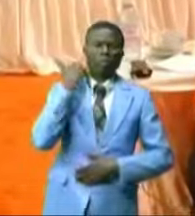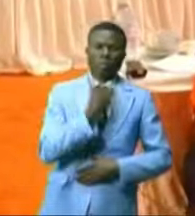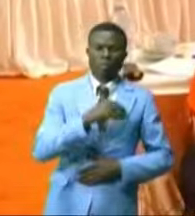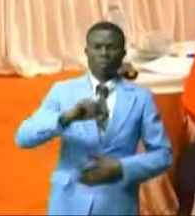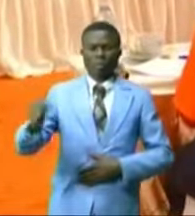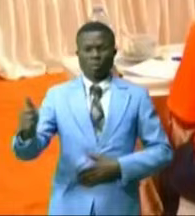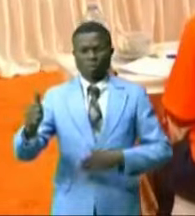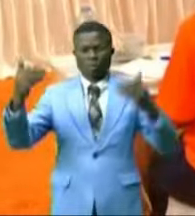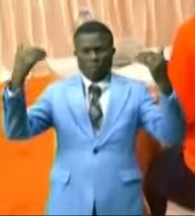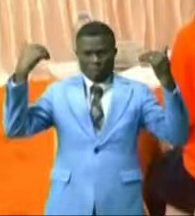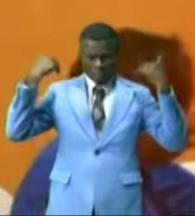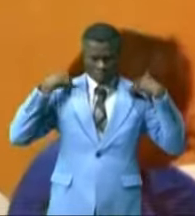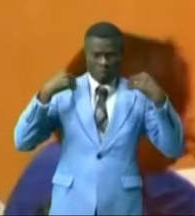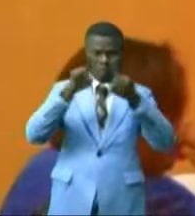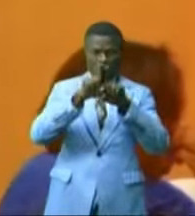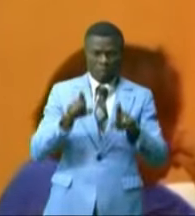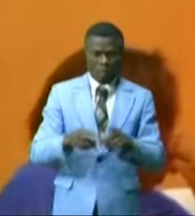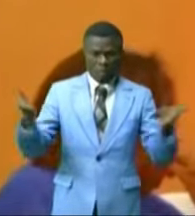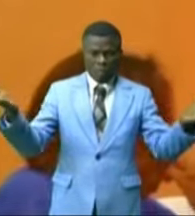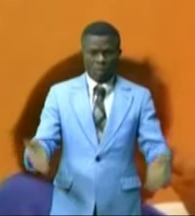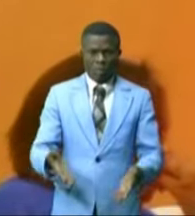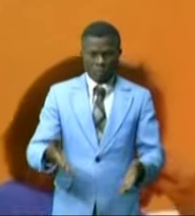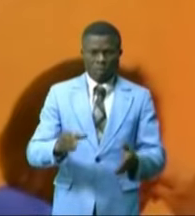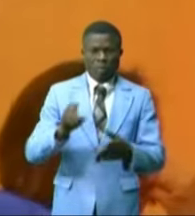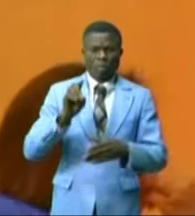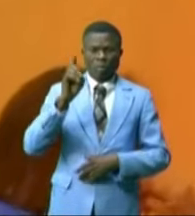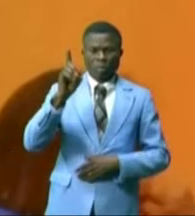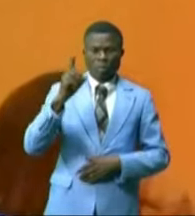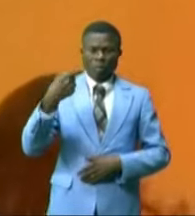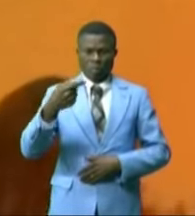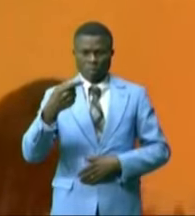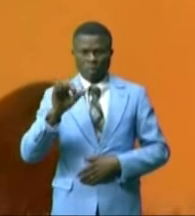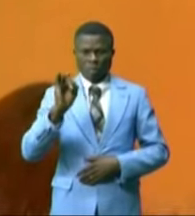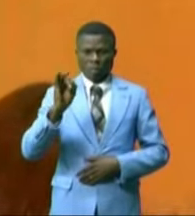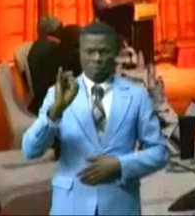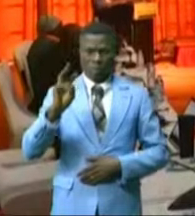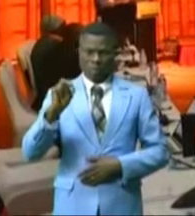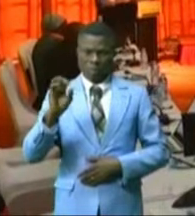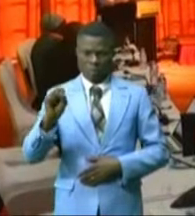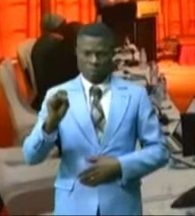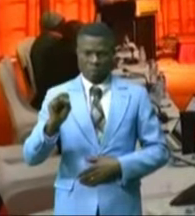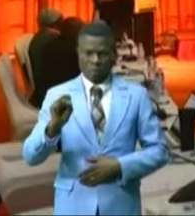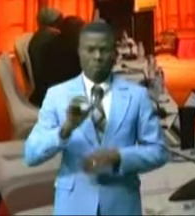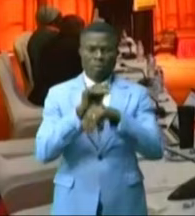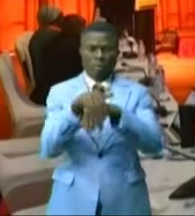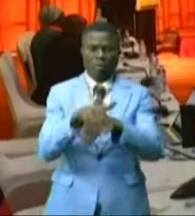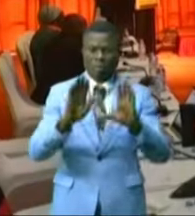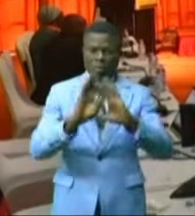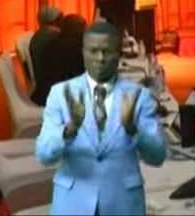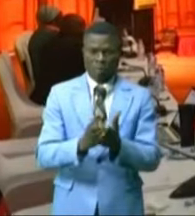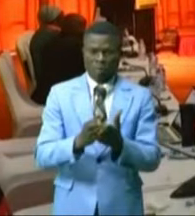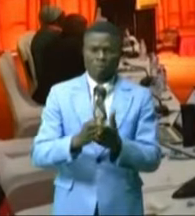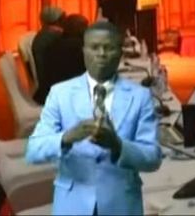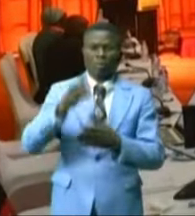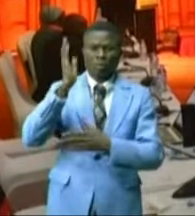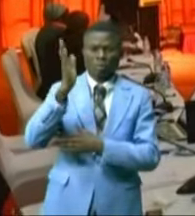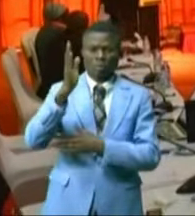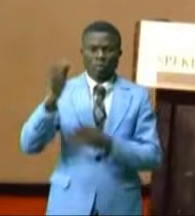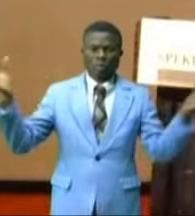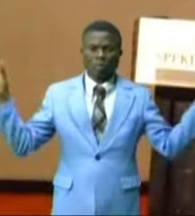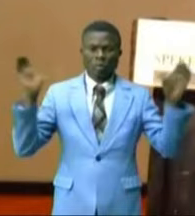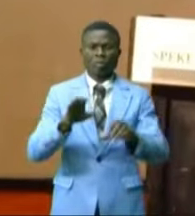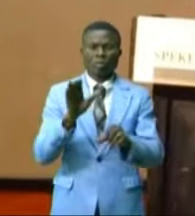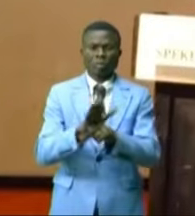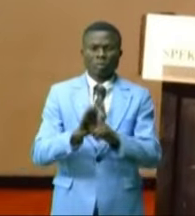d'autres personnalités aussi, en présence du DG de la FIFEM, Cécile Tshibanda, les participants à ces assises venus des